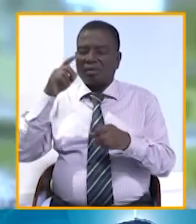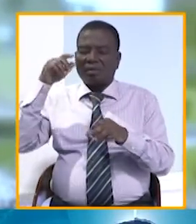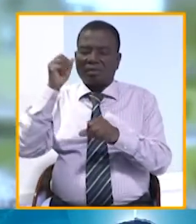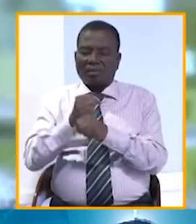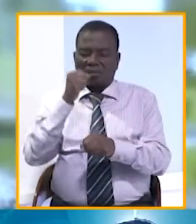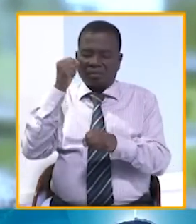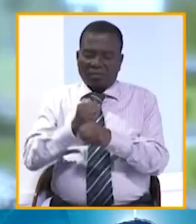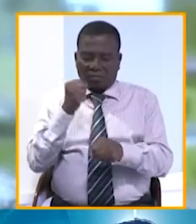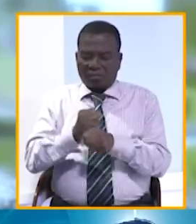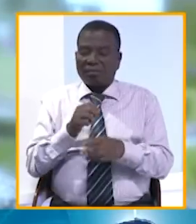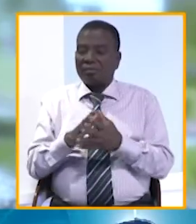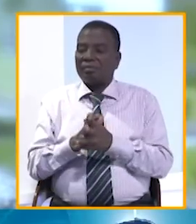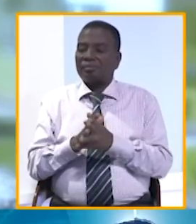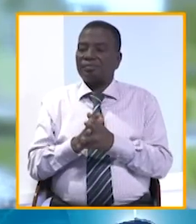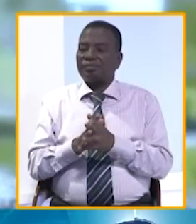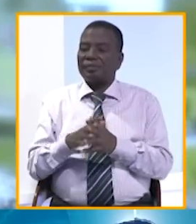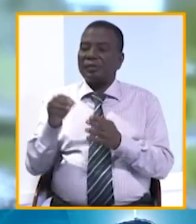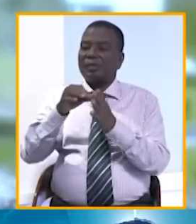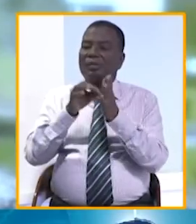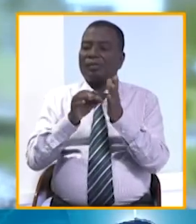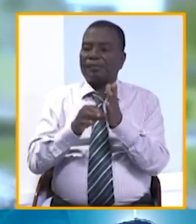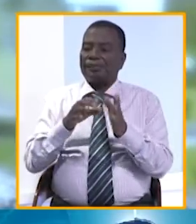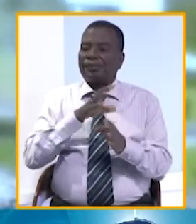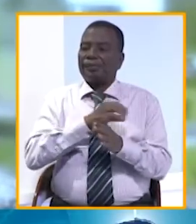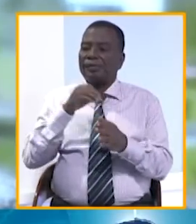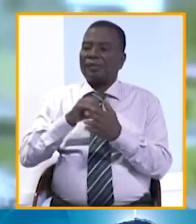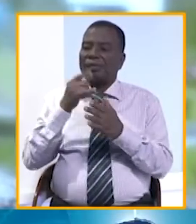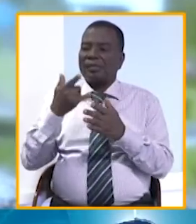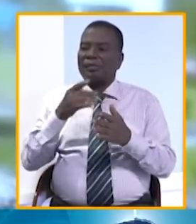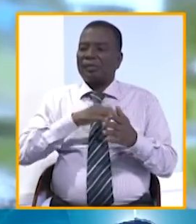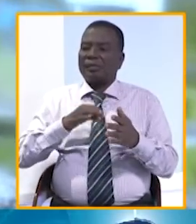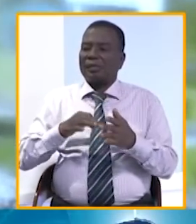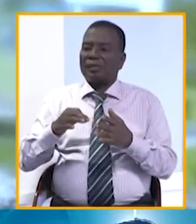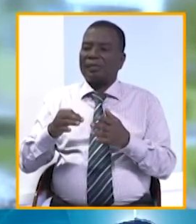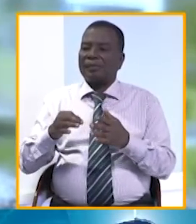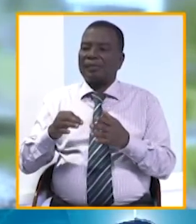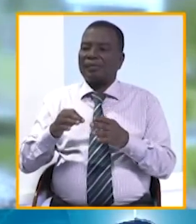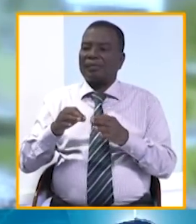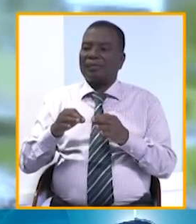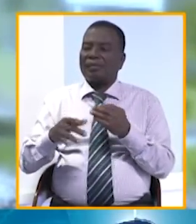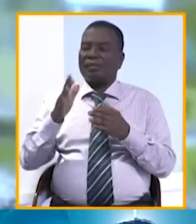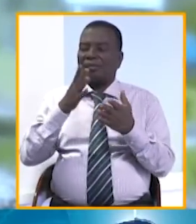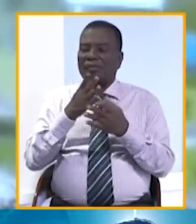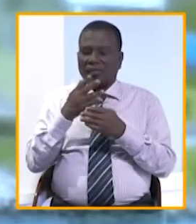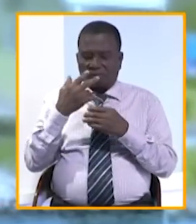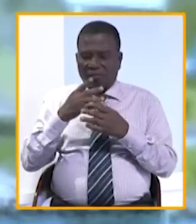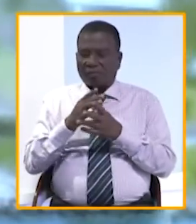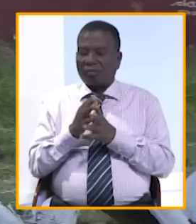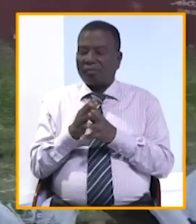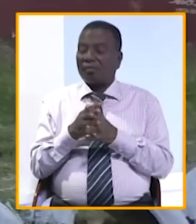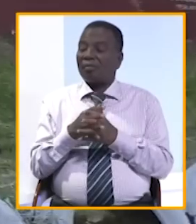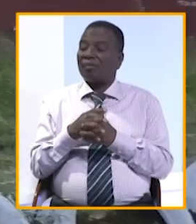le lycée municipal de Marcory enregistre des besoins en matériel de travail. C'était à la faveur des cérémonies d'honneur au drapeau. Godfrey Okambawa.